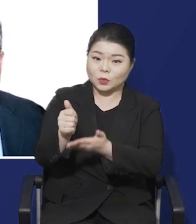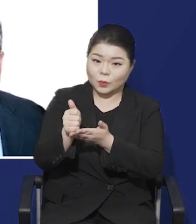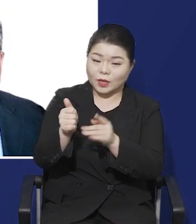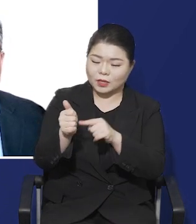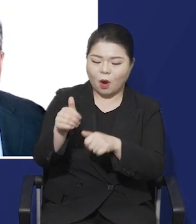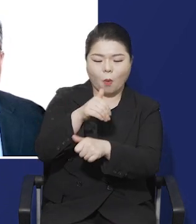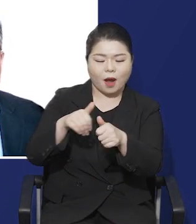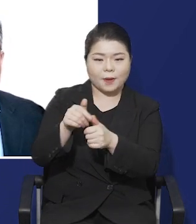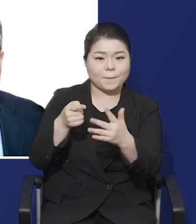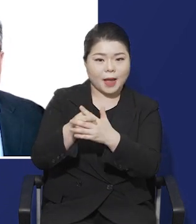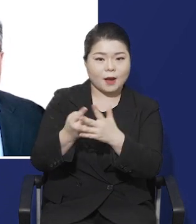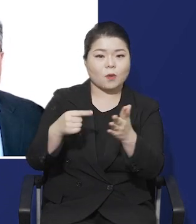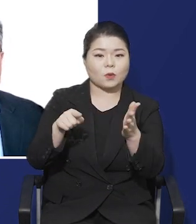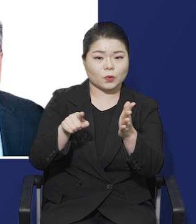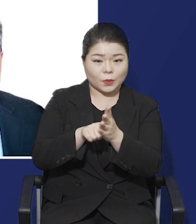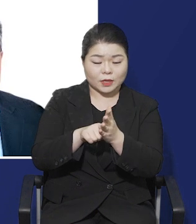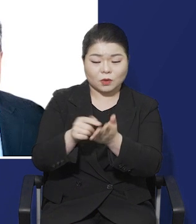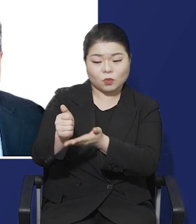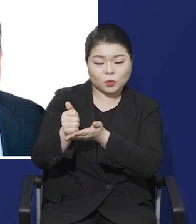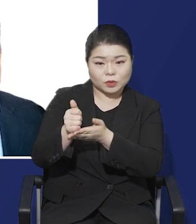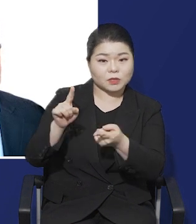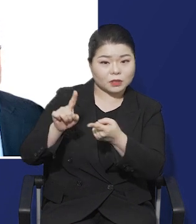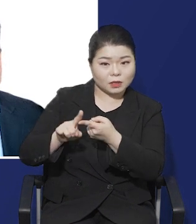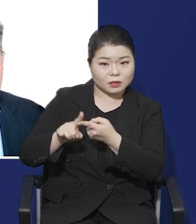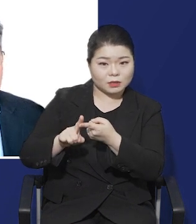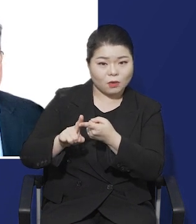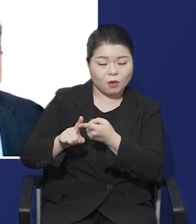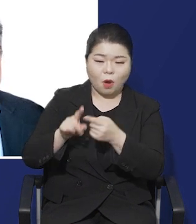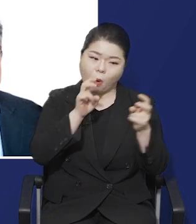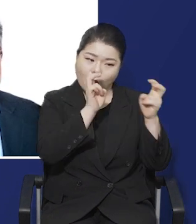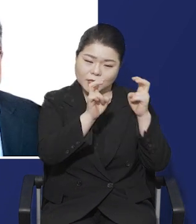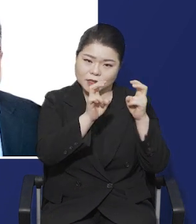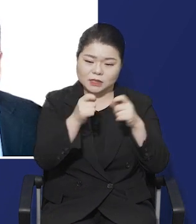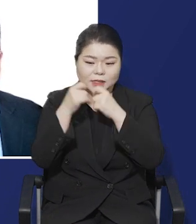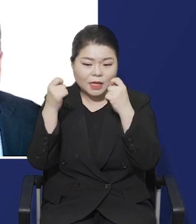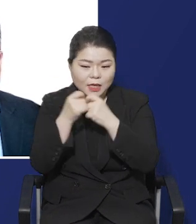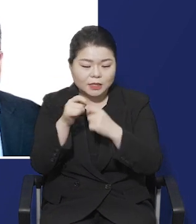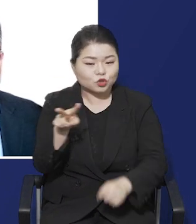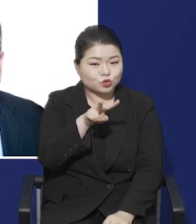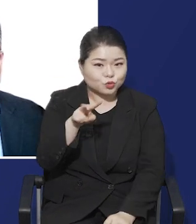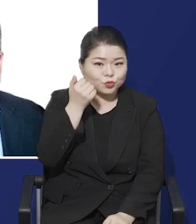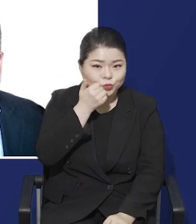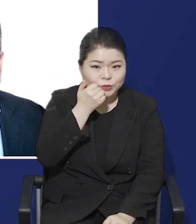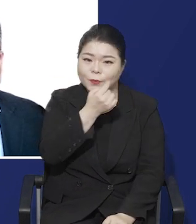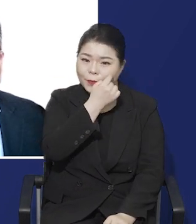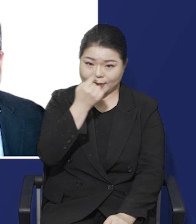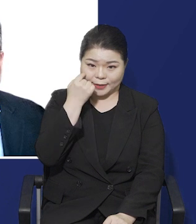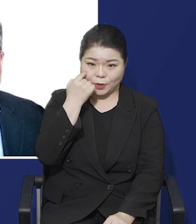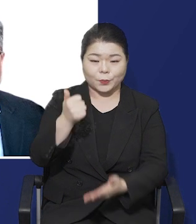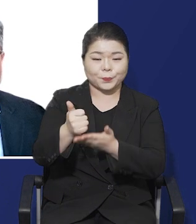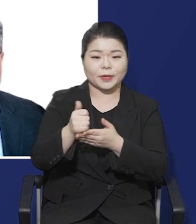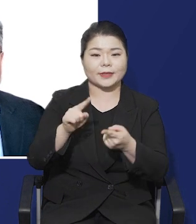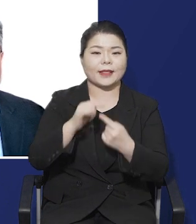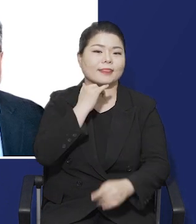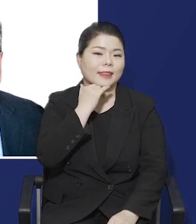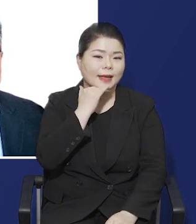정확한 환경 파악을 위해 잠재 고객이 될 수 있는 대상이 기업인지 아니면 개인인지를 확인하고 고객에 대한